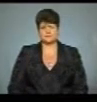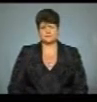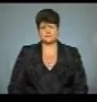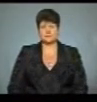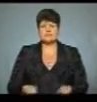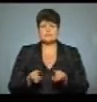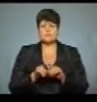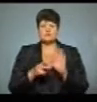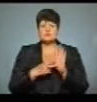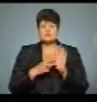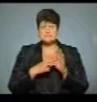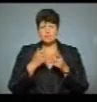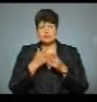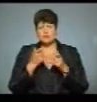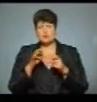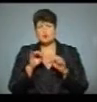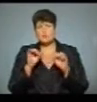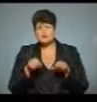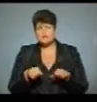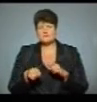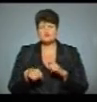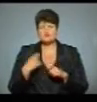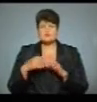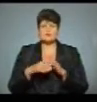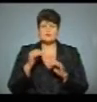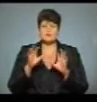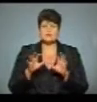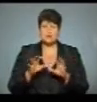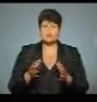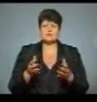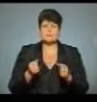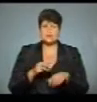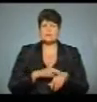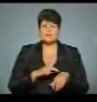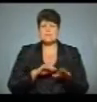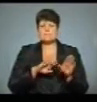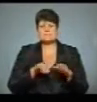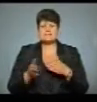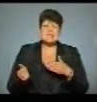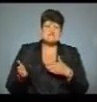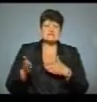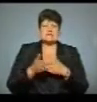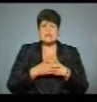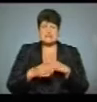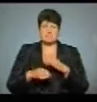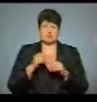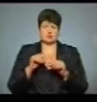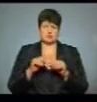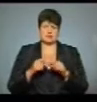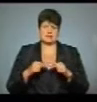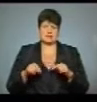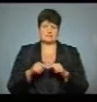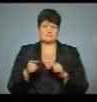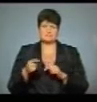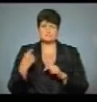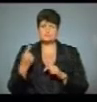Також 7 повідомлень про можливі порушення виборчого законодавства отримали поліцейські після закриття виборчих дільниць на Тернопільщині. Про це